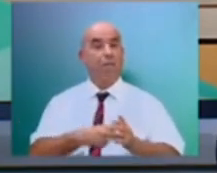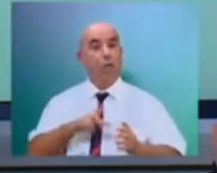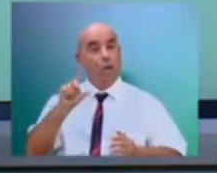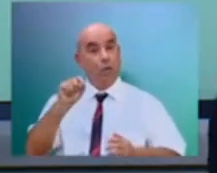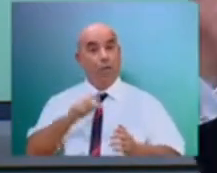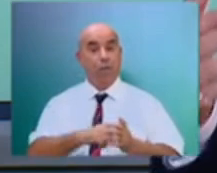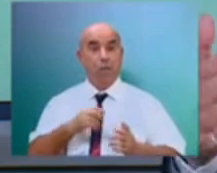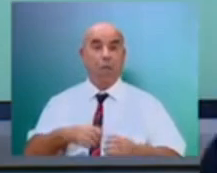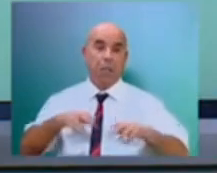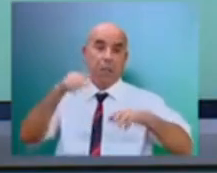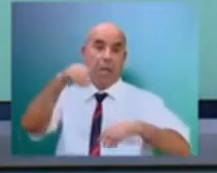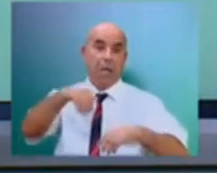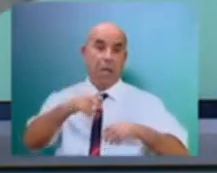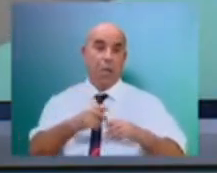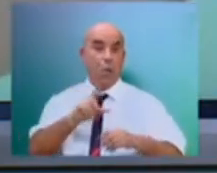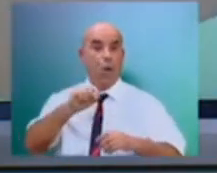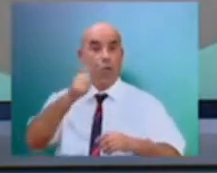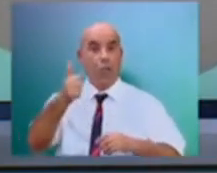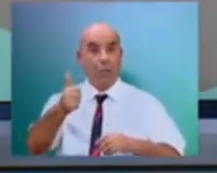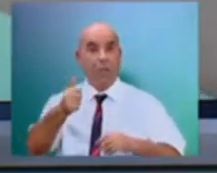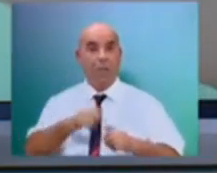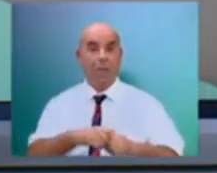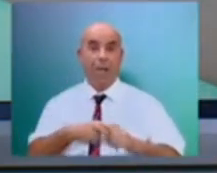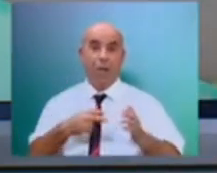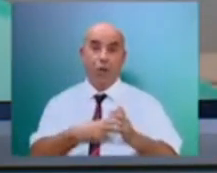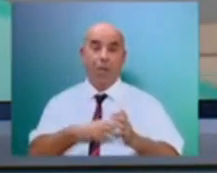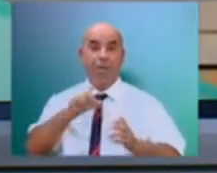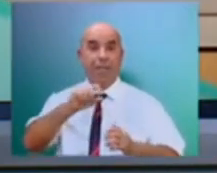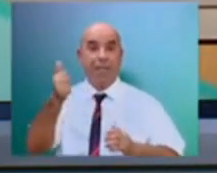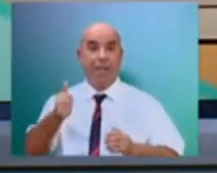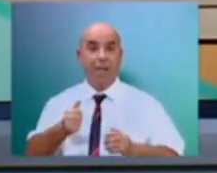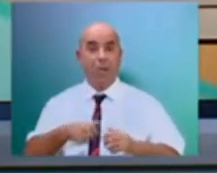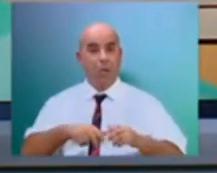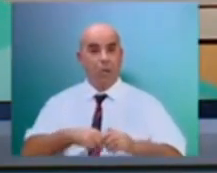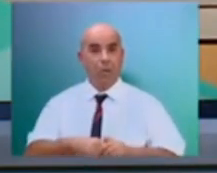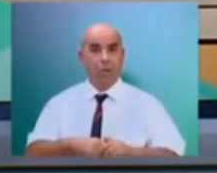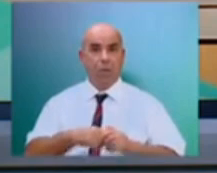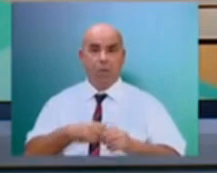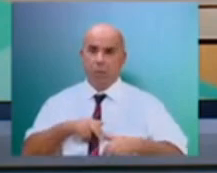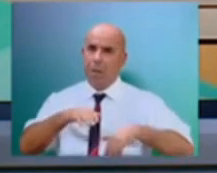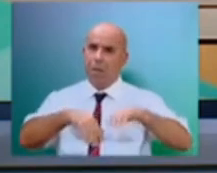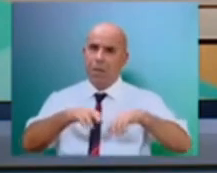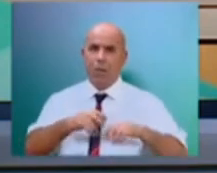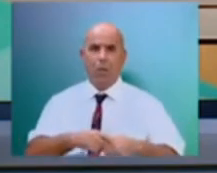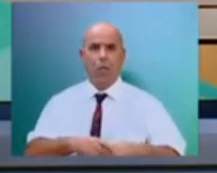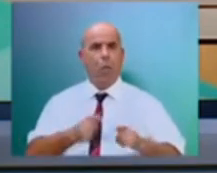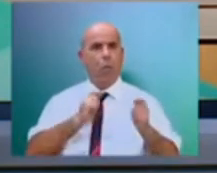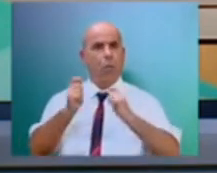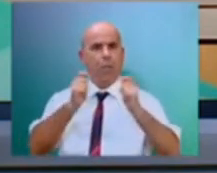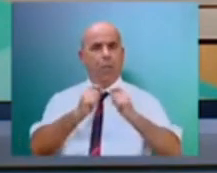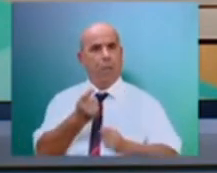2020 أقصاها بداية 21 نمشوا، ما مشيناش، ودخلنا في سياسة نقدية